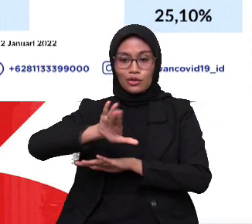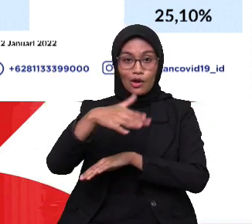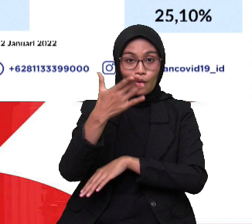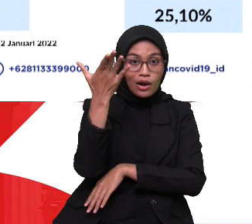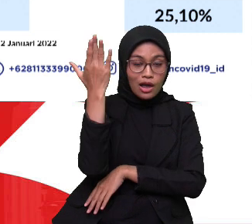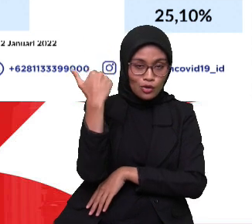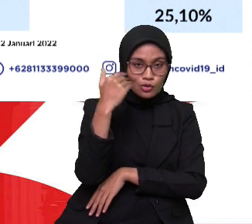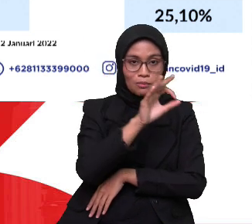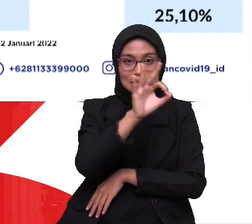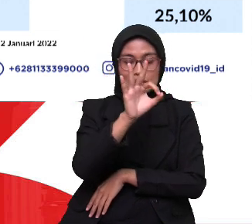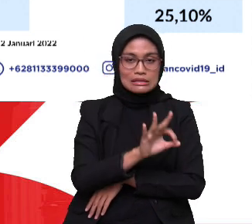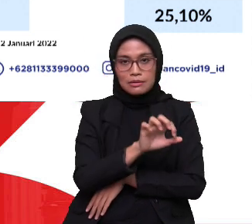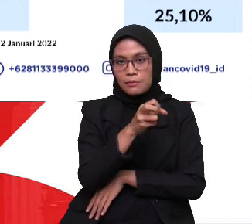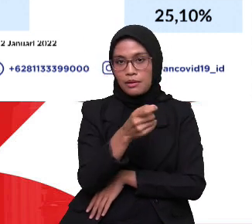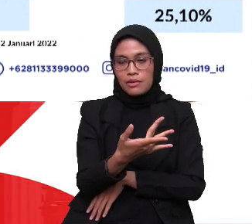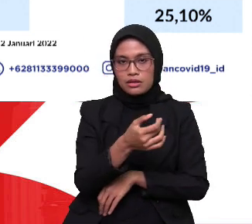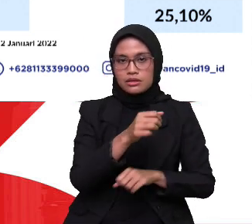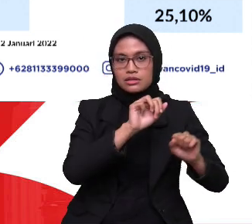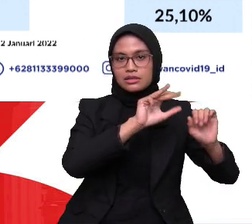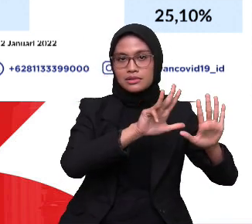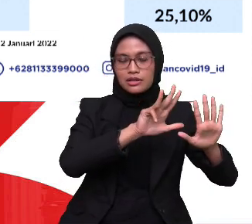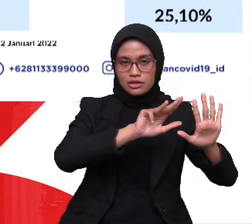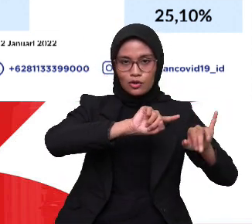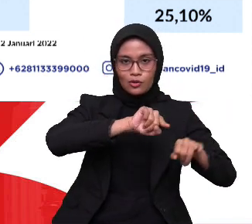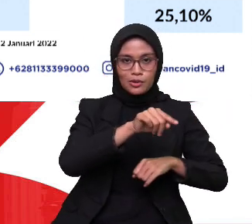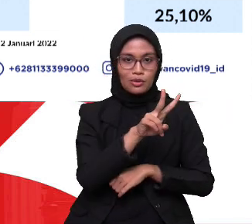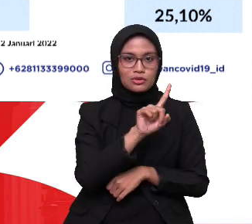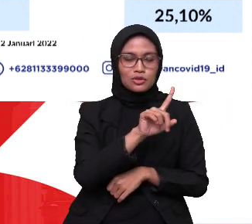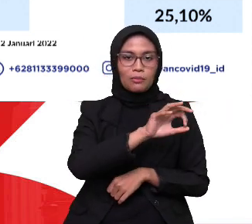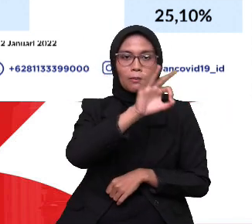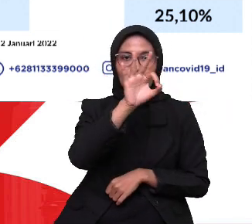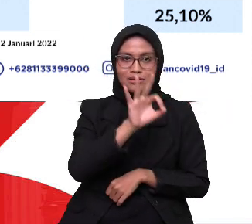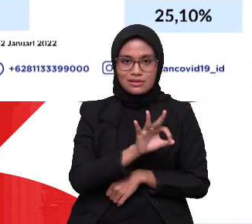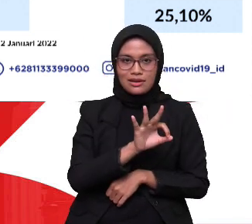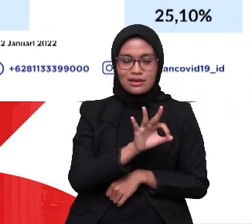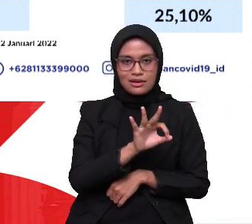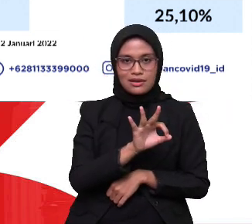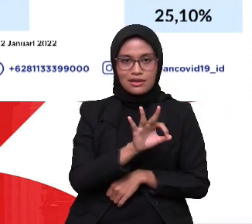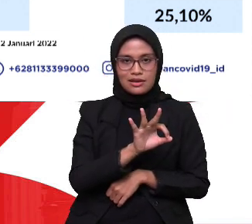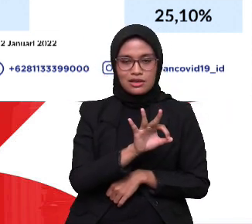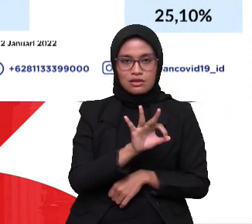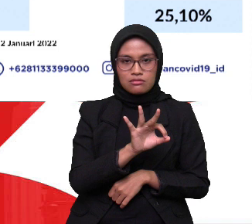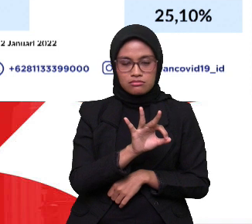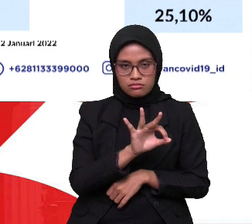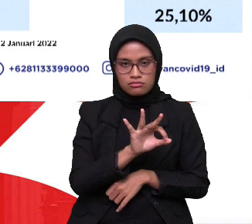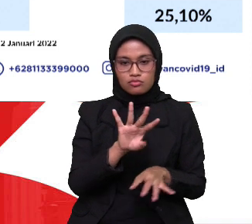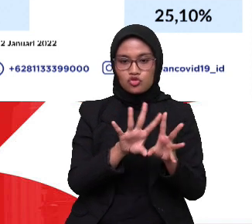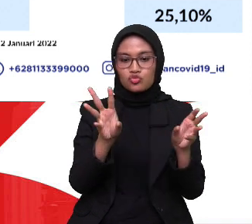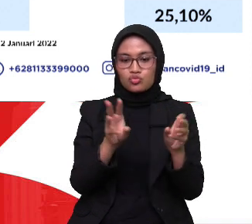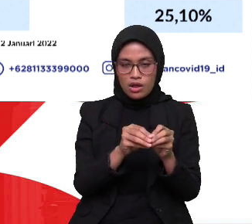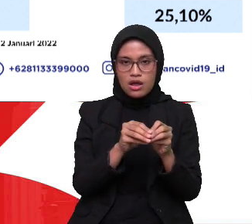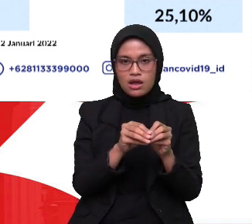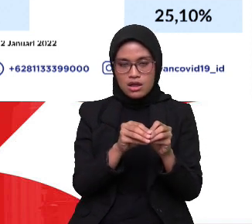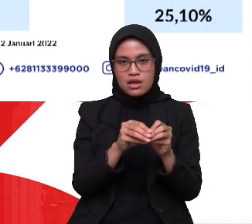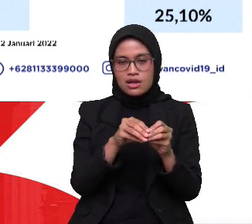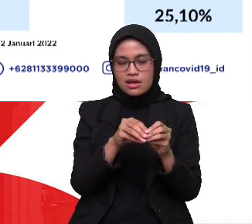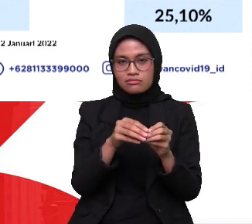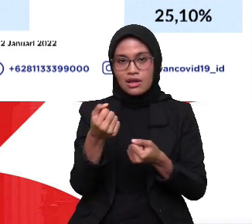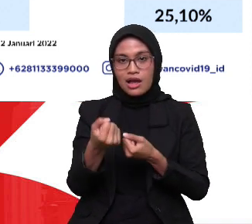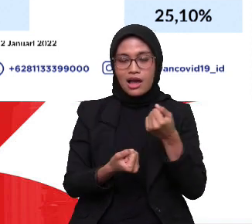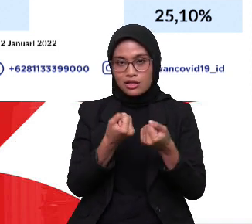lalu persentasenya sebesar 9,2018 jumlah kasus aktif lebih dari